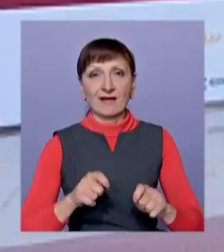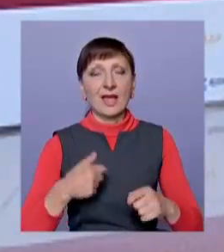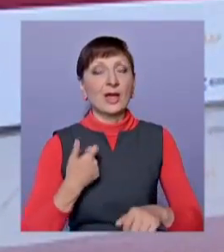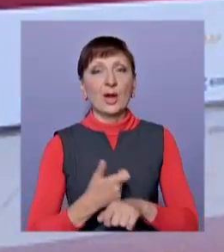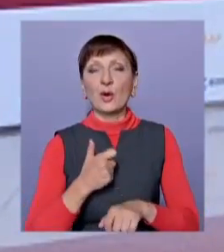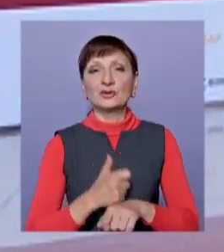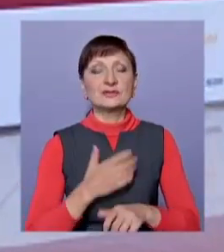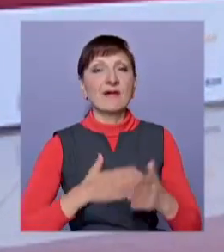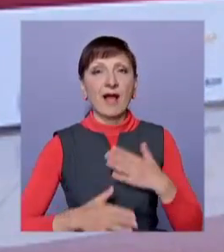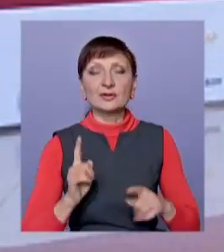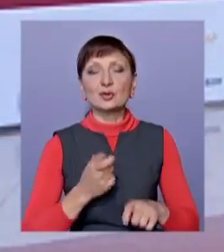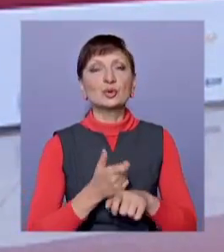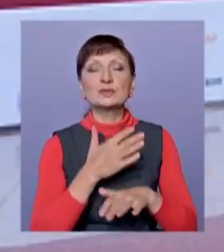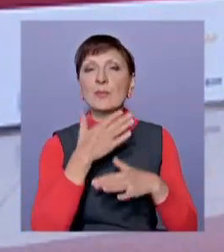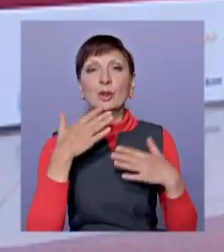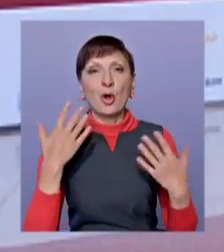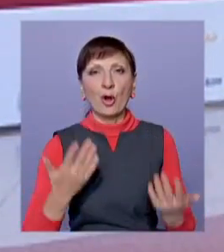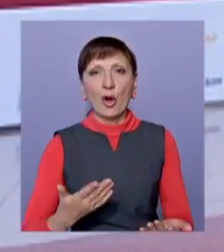Необычно то, что очень много